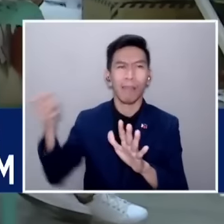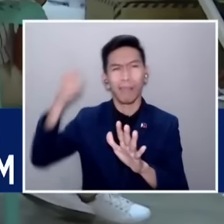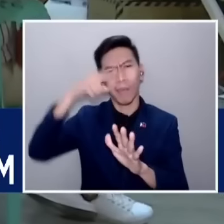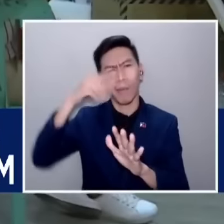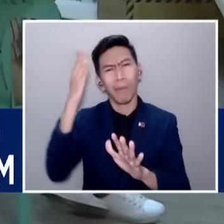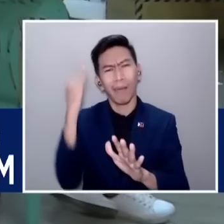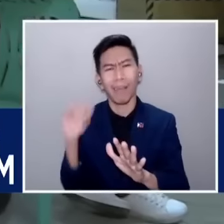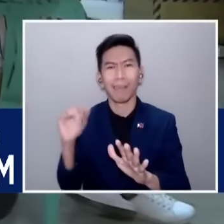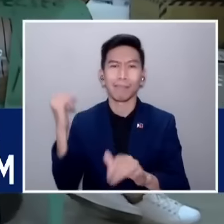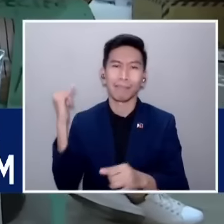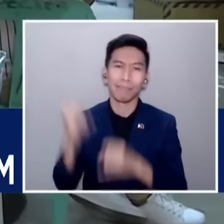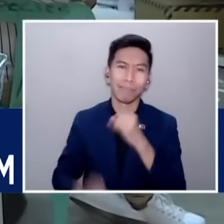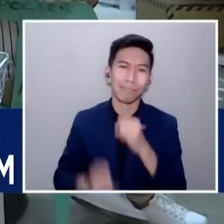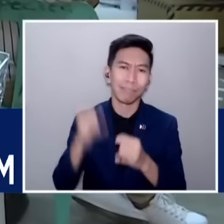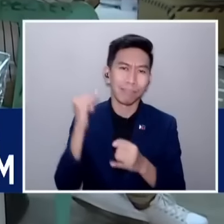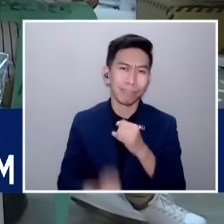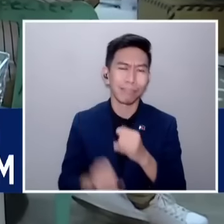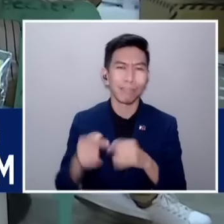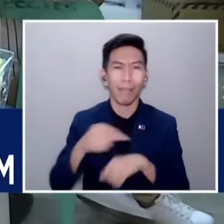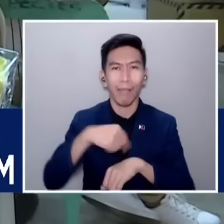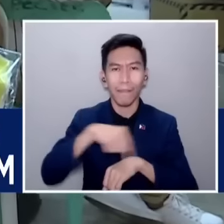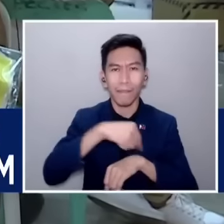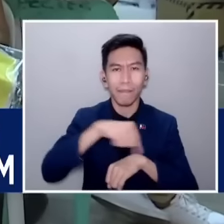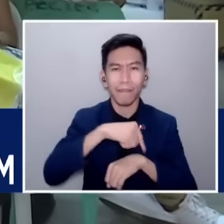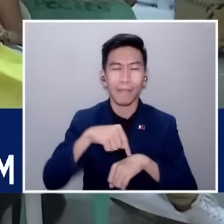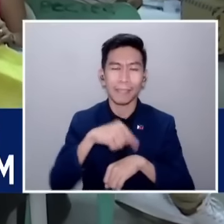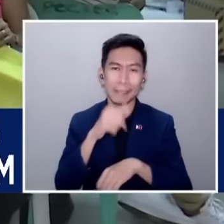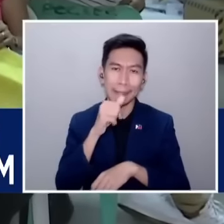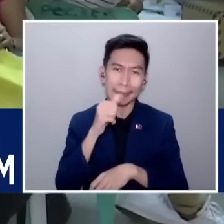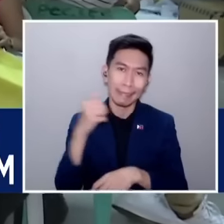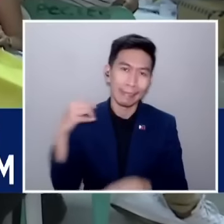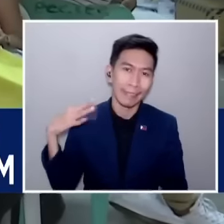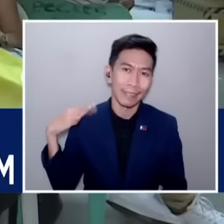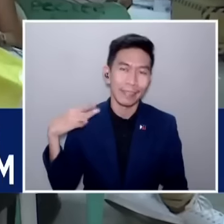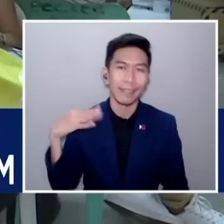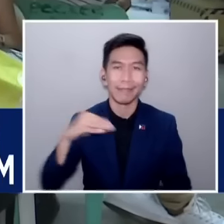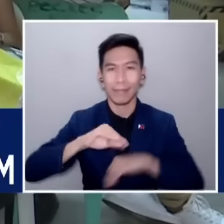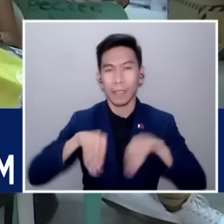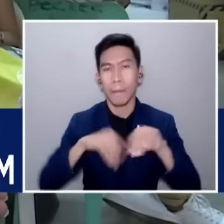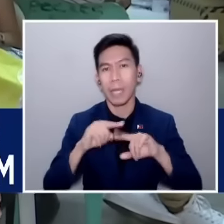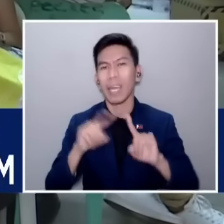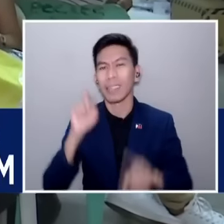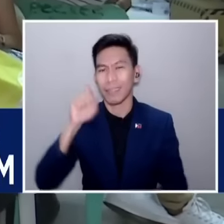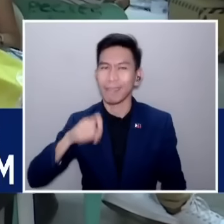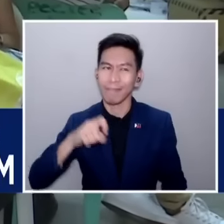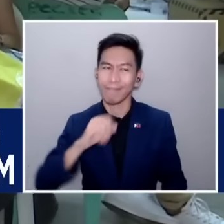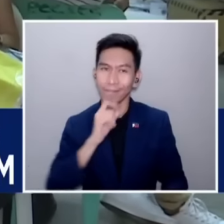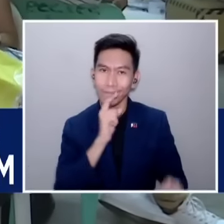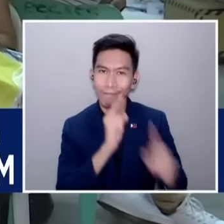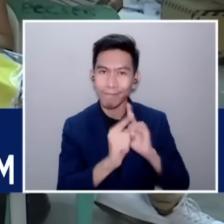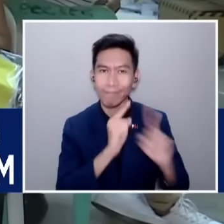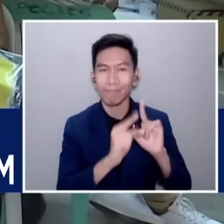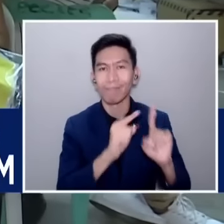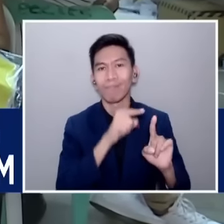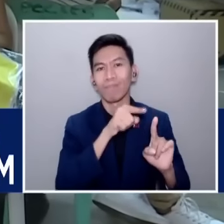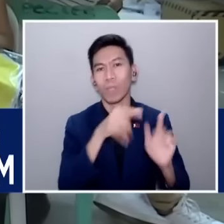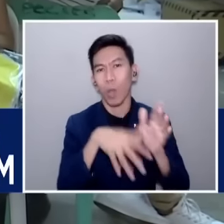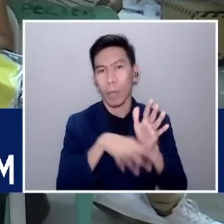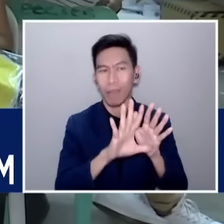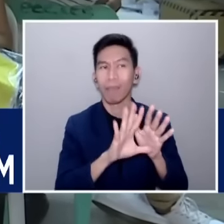abutin ng ganun katagal. Pero siguro kailangan na nating makuha ang panig dito ng COMELEC para maipaliwanag sa atin na mas mabuti,